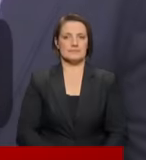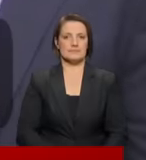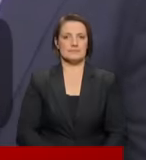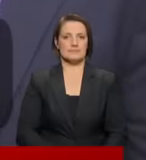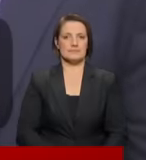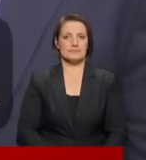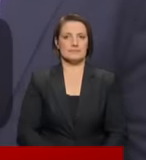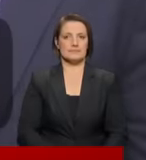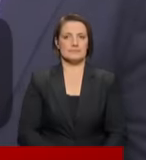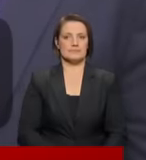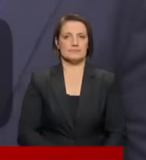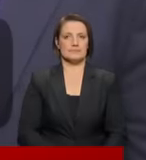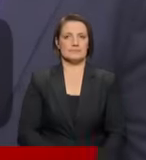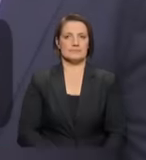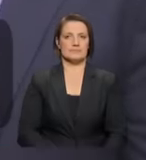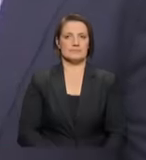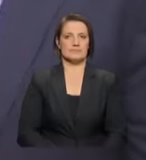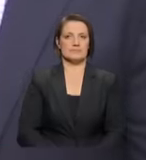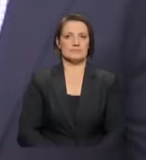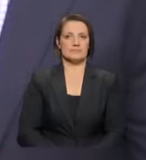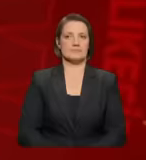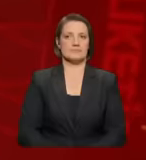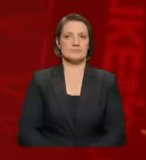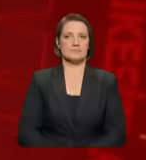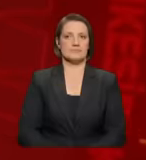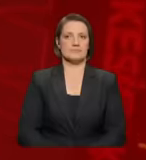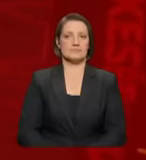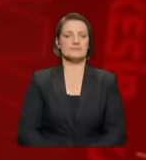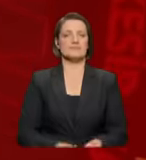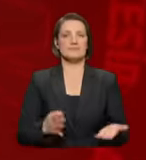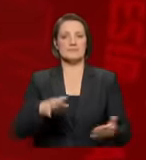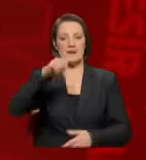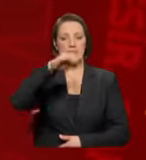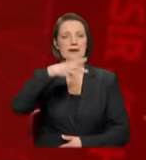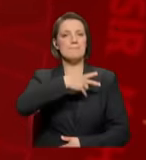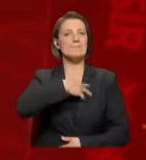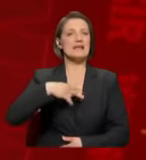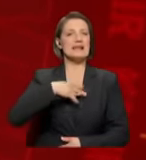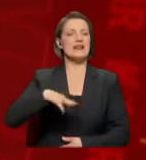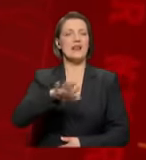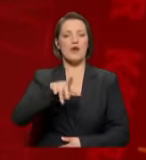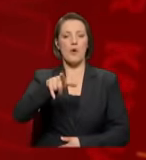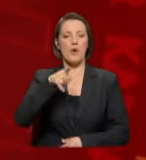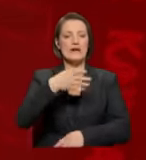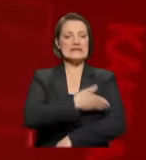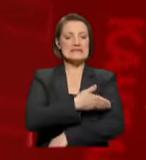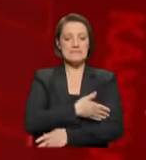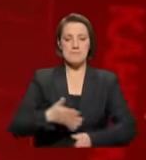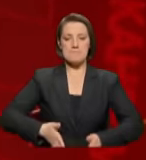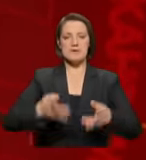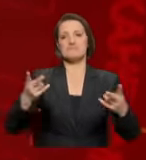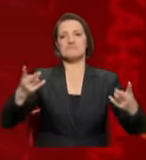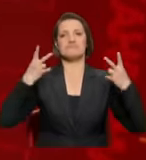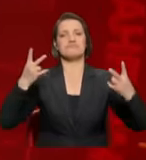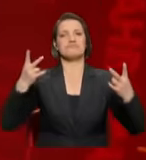siyasal tepkilerini ortaya koymuştu. AK Partili belediyelerin o hizmet binaları,